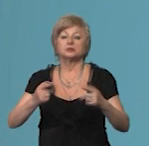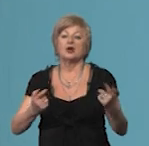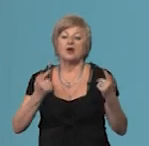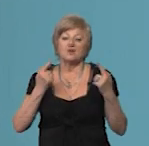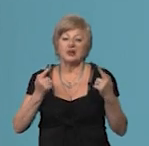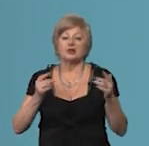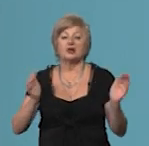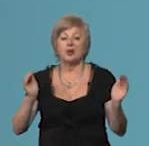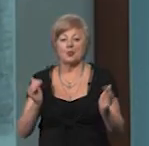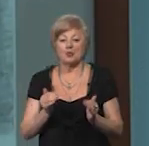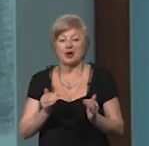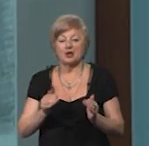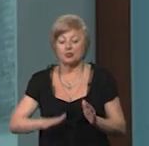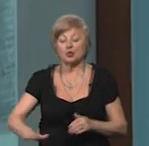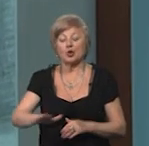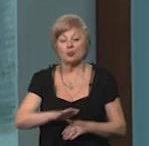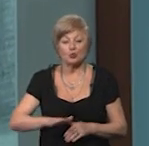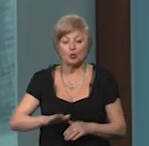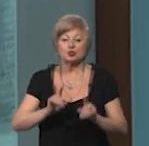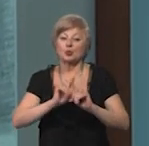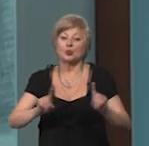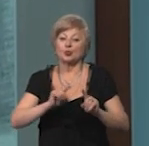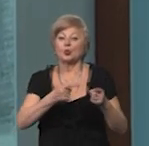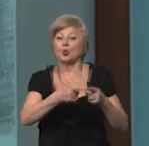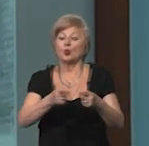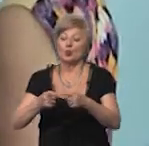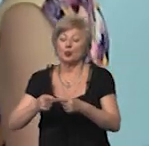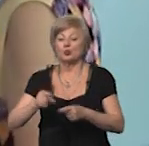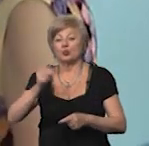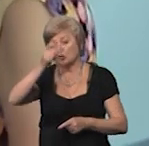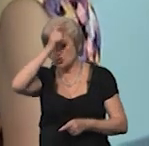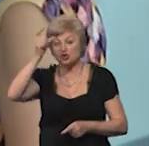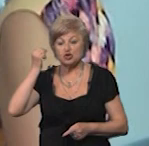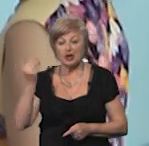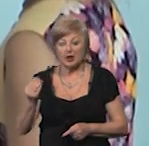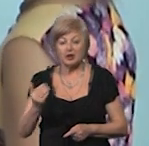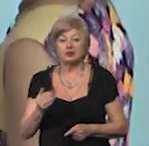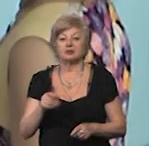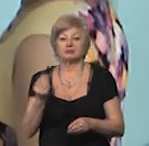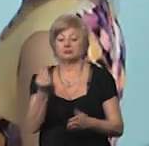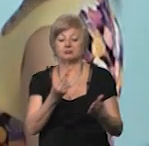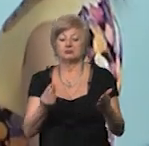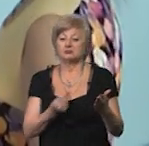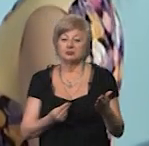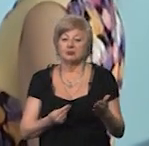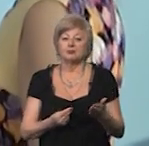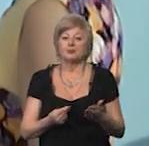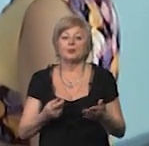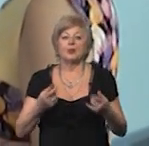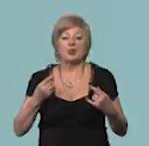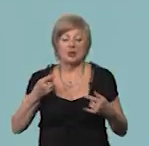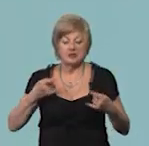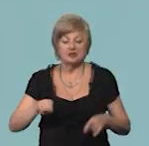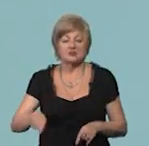та маленькими площами. Дивовижні куточки столиці Чехії відтворив у своїх роботах художник родом із